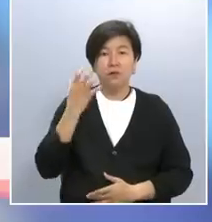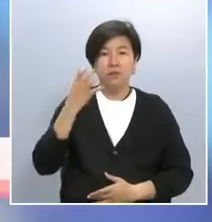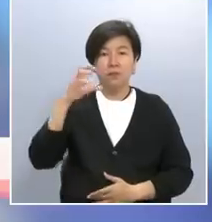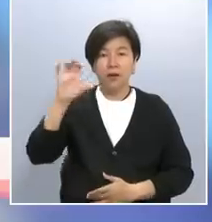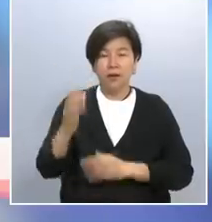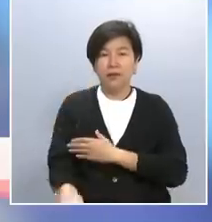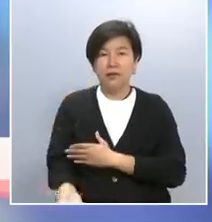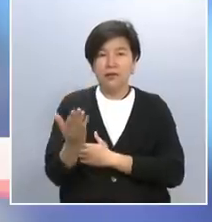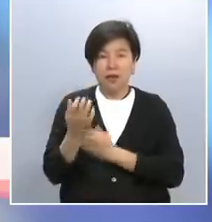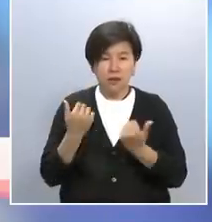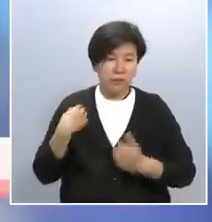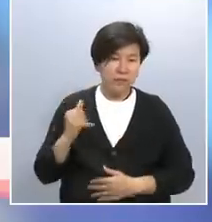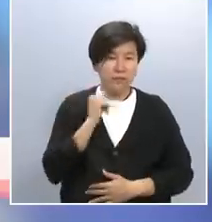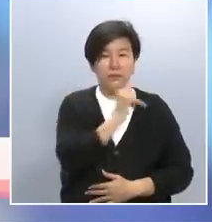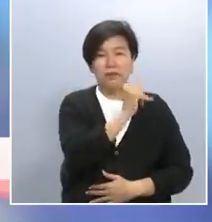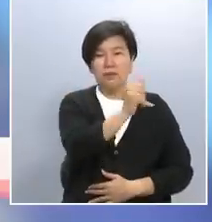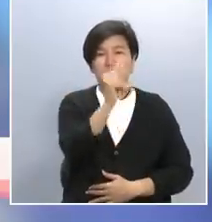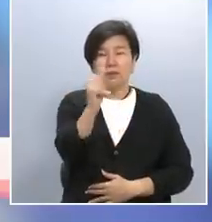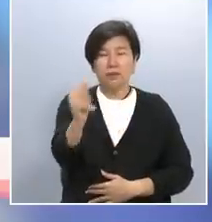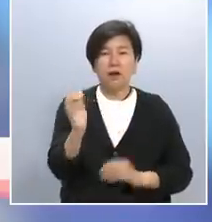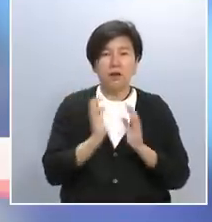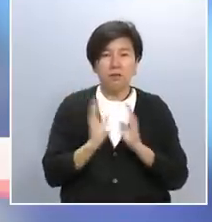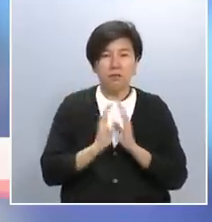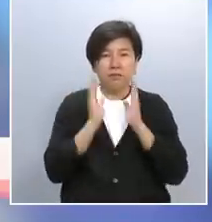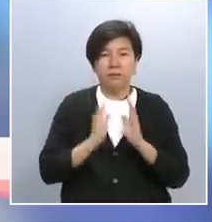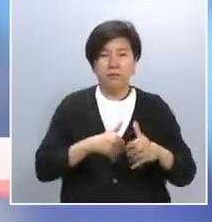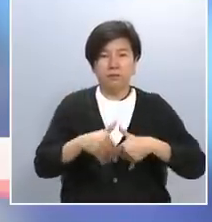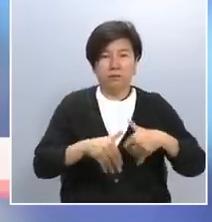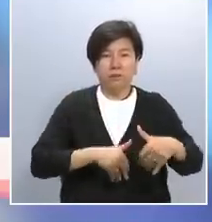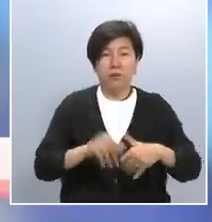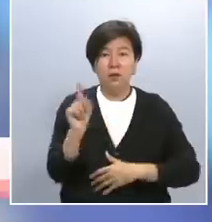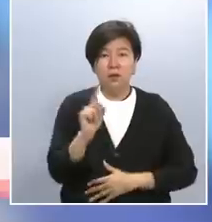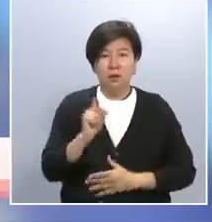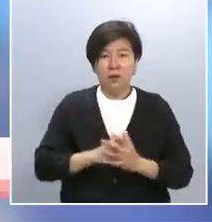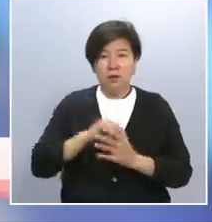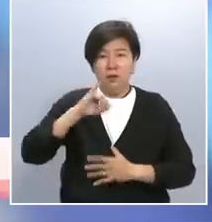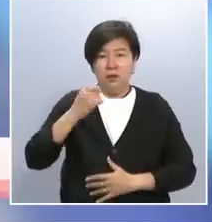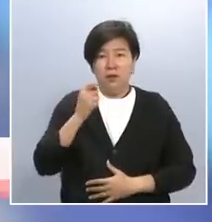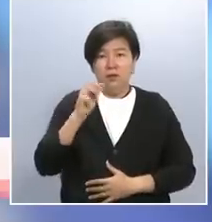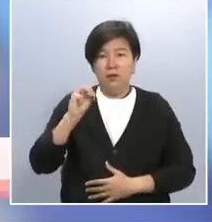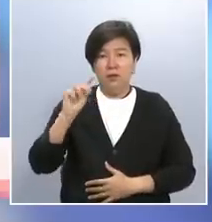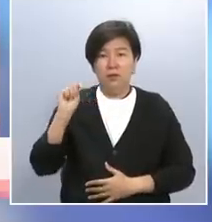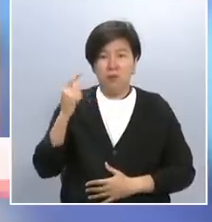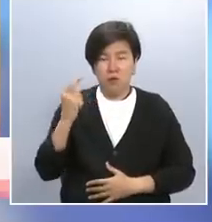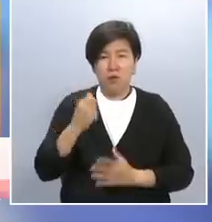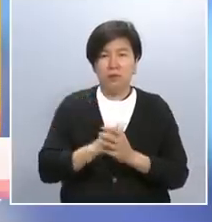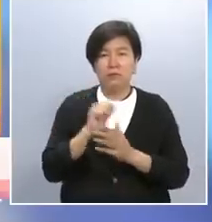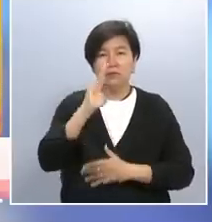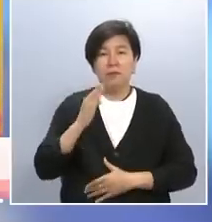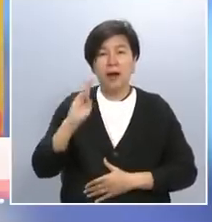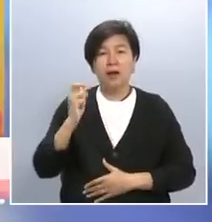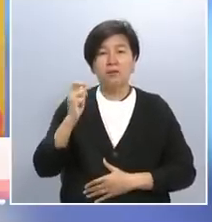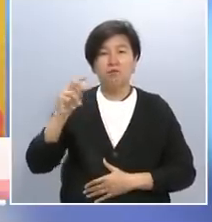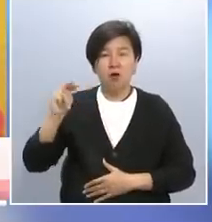จะไปขอบคุณทุกคะแนนเสียงนะครับจากพ่อแม่พี่น้องชาวจอมทองและบางบอนที่เส้นถนนกำนันแม้นพร้อมคุยปัญหา